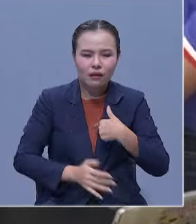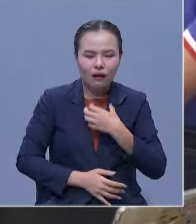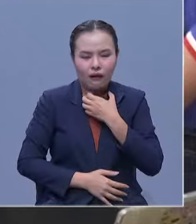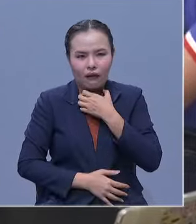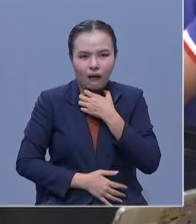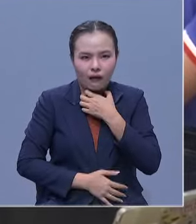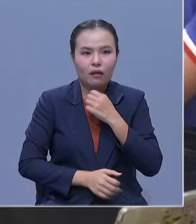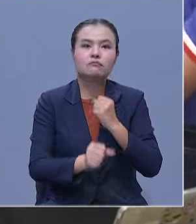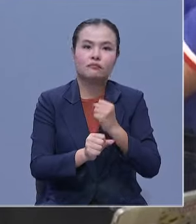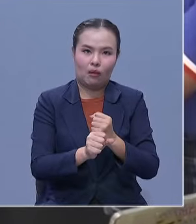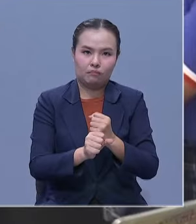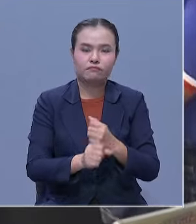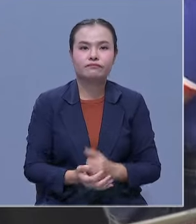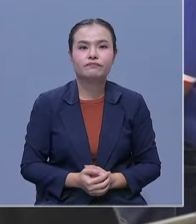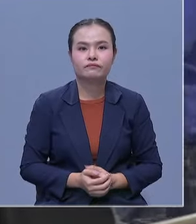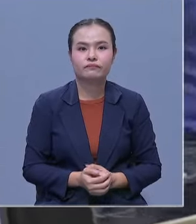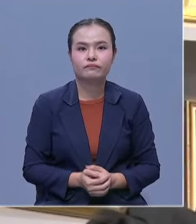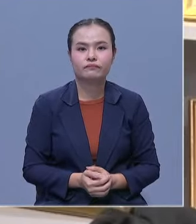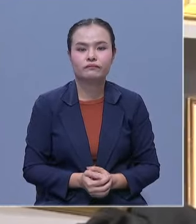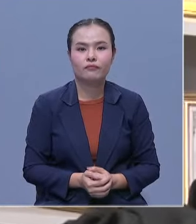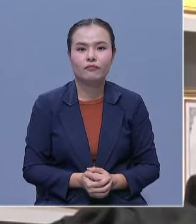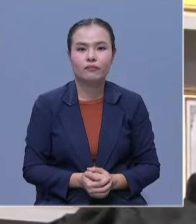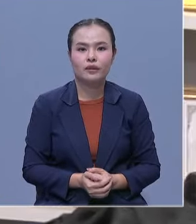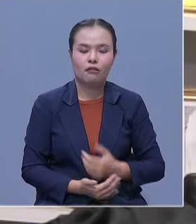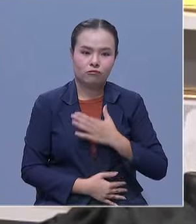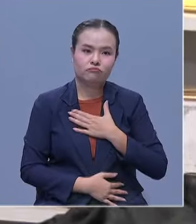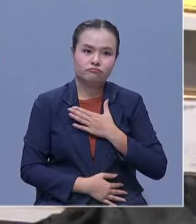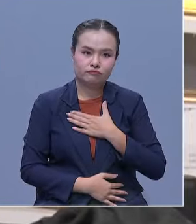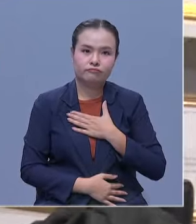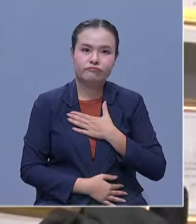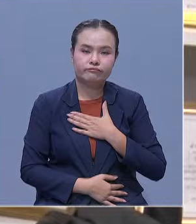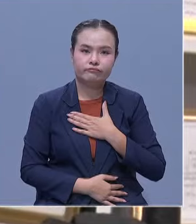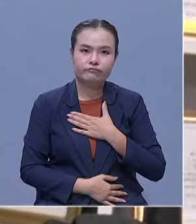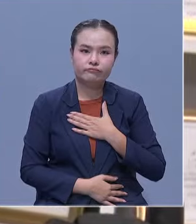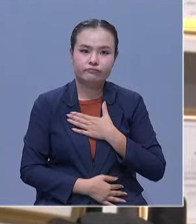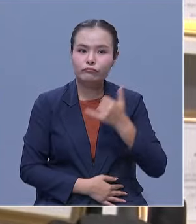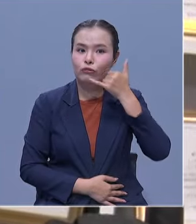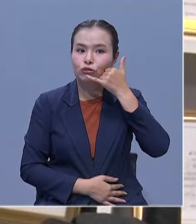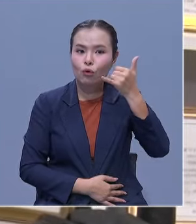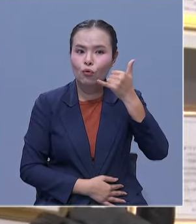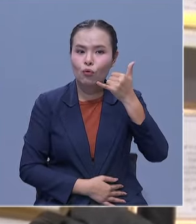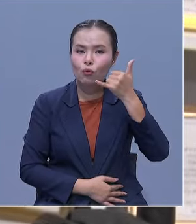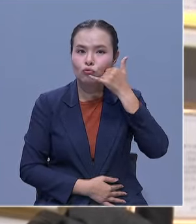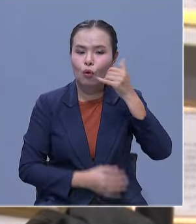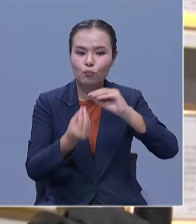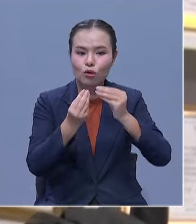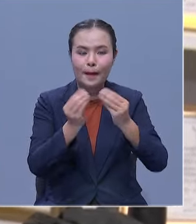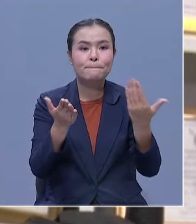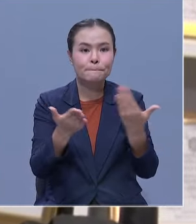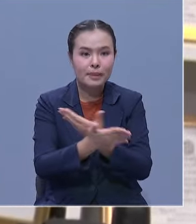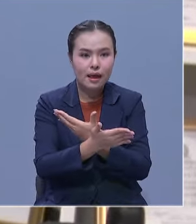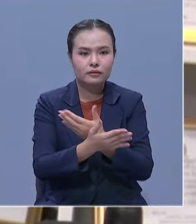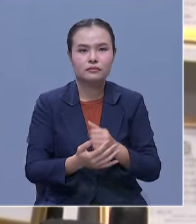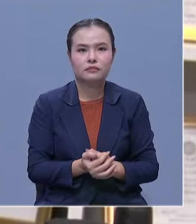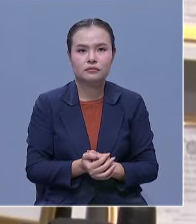ได้ก็เลยต้องทำนะครับ ผมไปโทรไปแจ้งเปลี่ยนเบอร์โทรศัพท์ของ